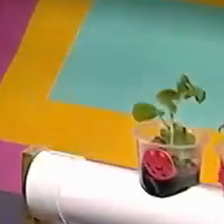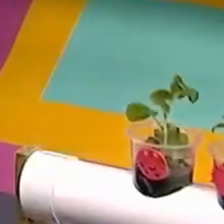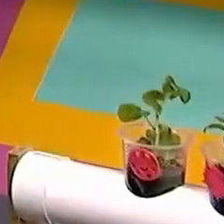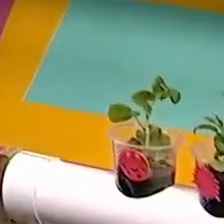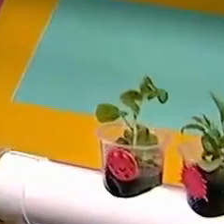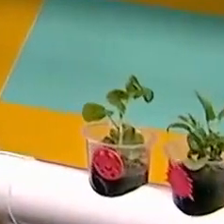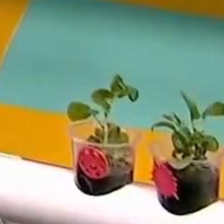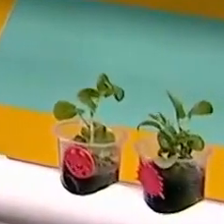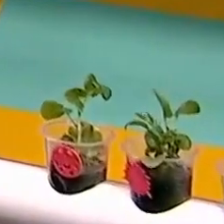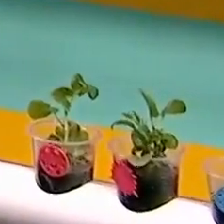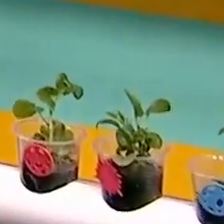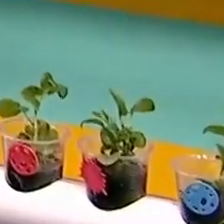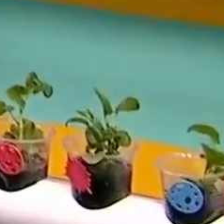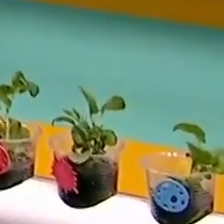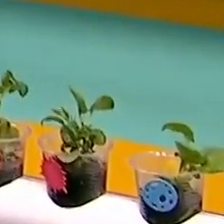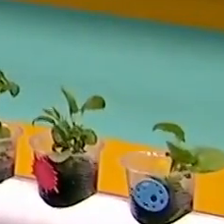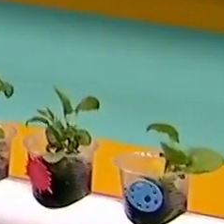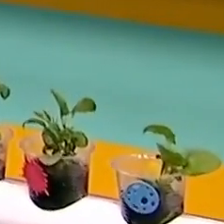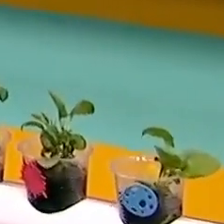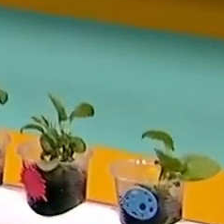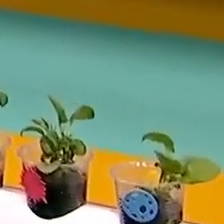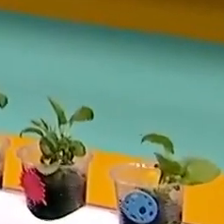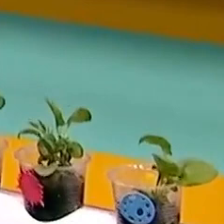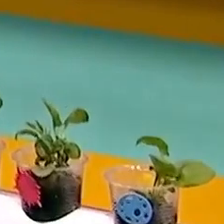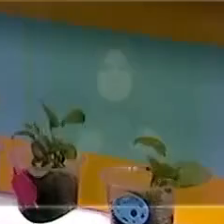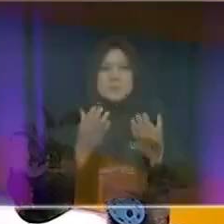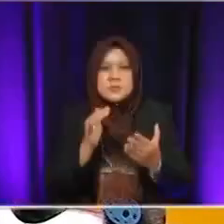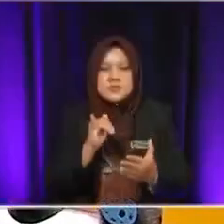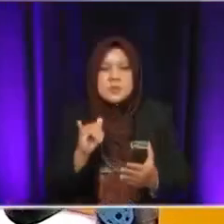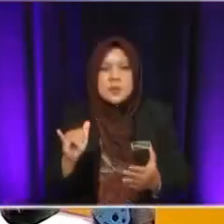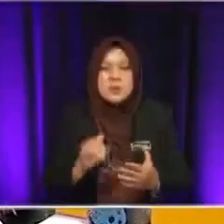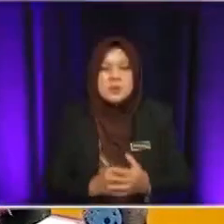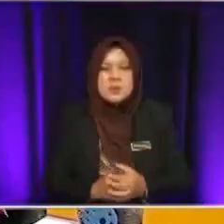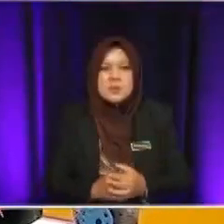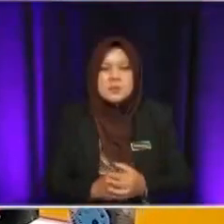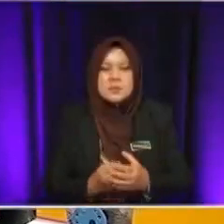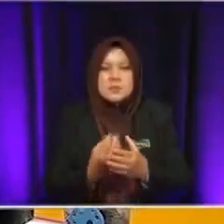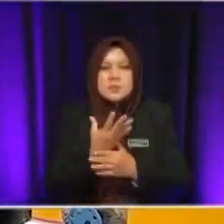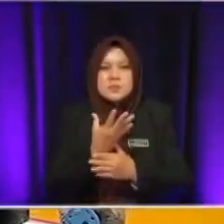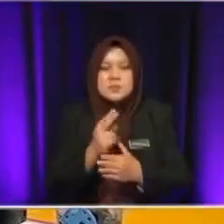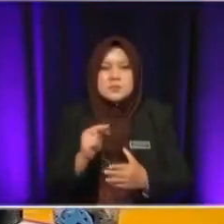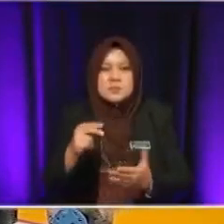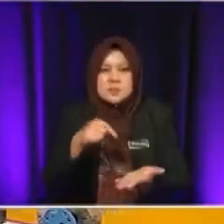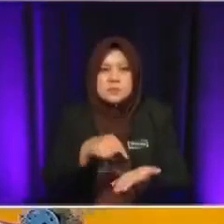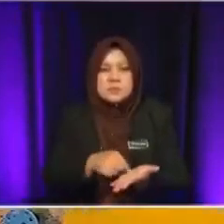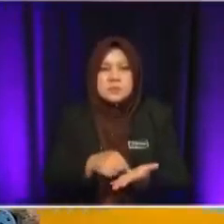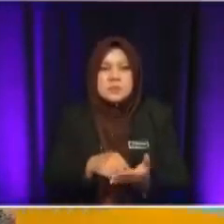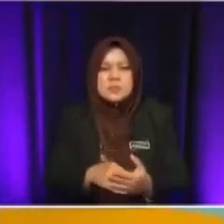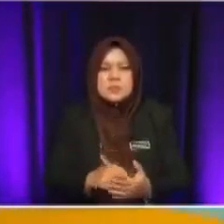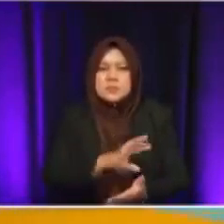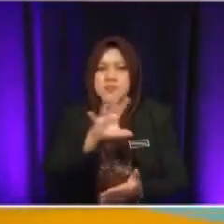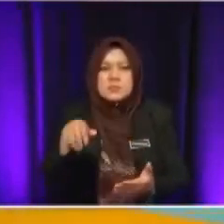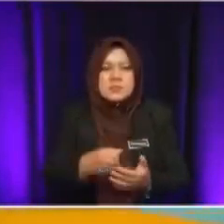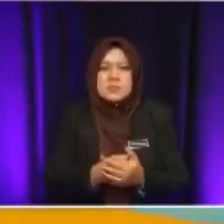La la la la la la. Wah, banyaknya tumbuh-tumbuhan dekat sini. Ish,